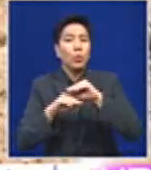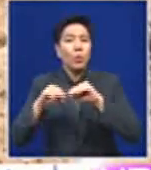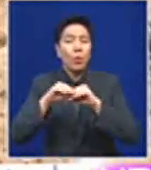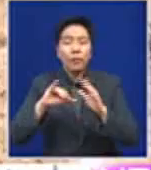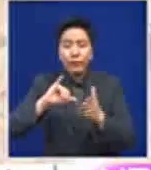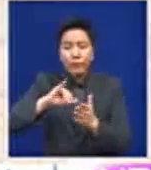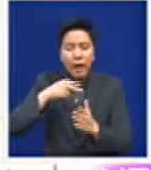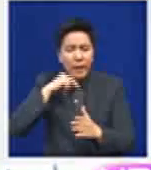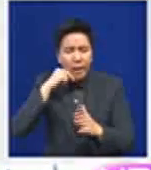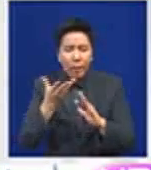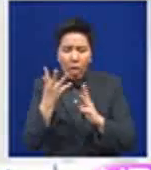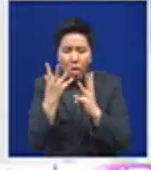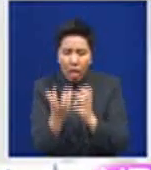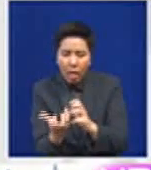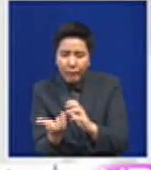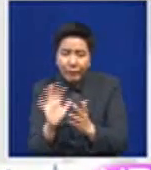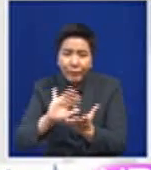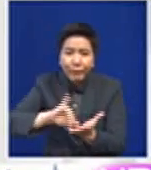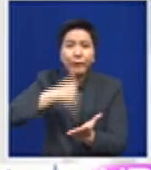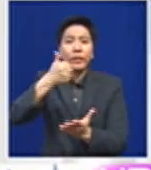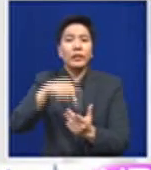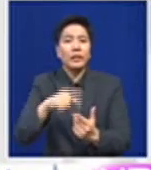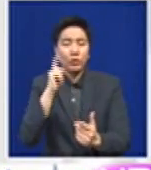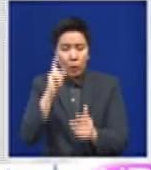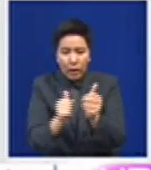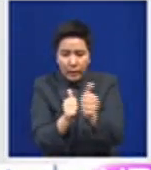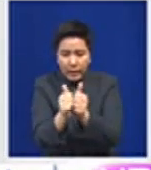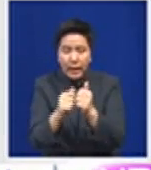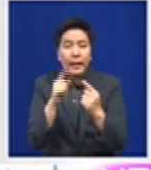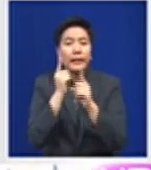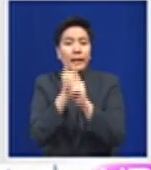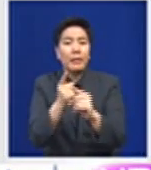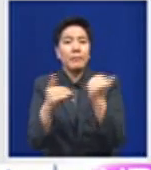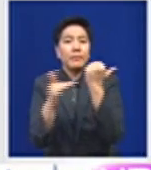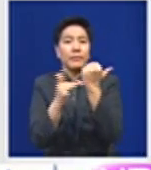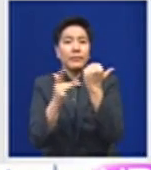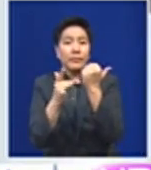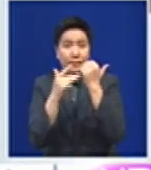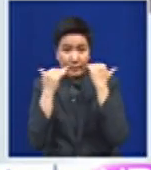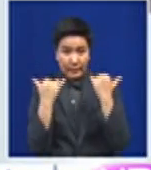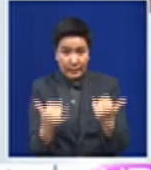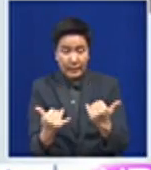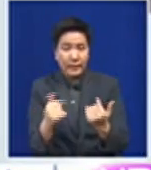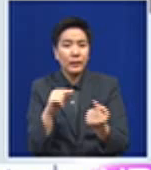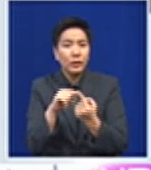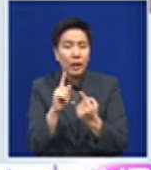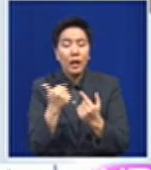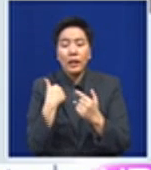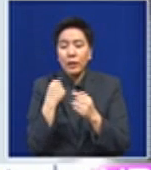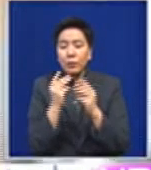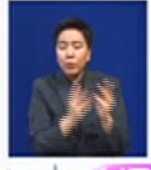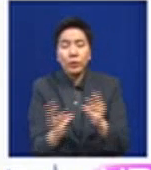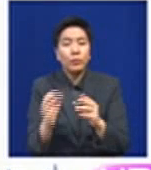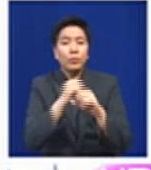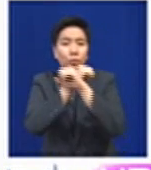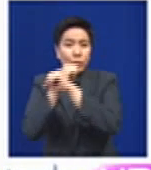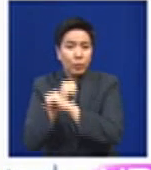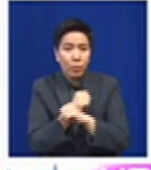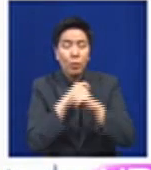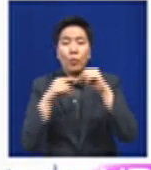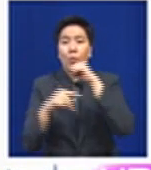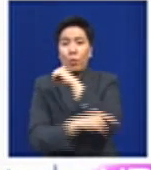และฟื้นฟูแหล่งน้ำก็จะมีการใช้วิธีการประกวดราคาอิเล็กทรอนิกส์หรือ e-bidding ซึ่งเป็นมาตรการป้องกันการทุจริต